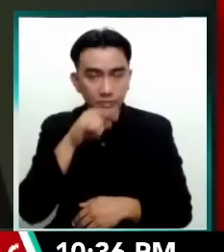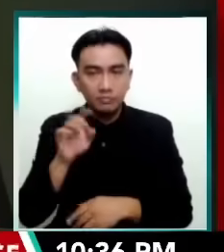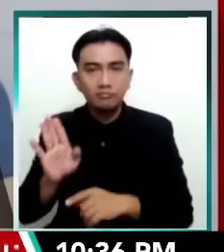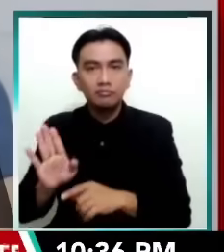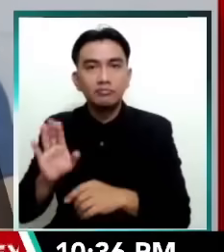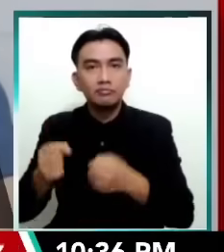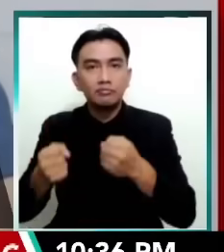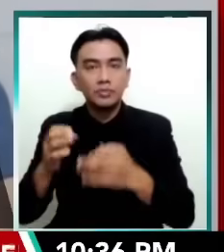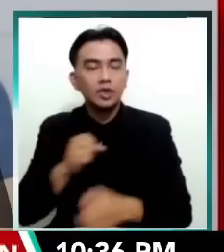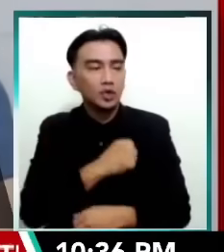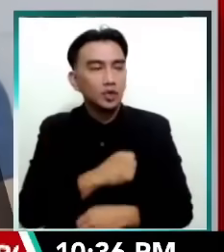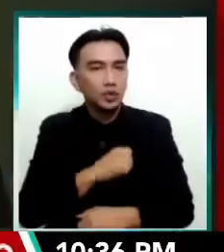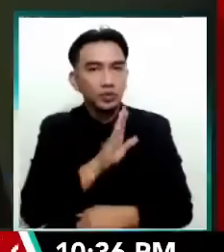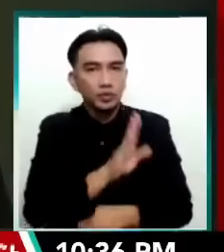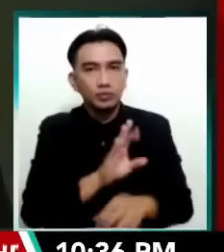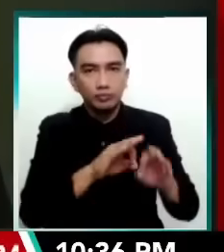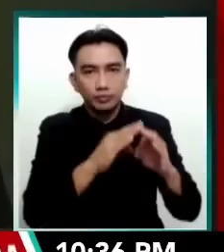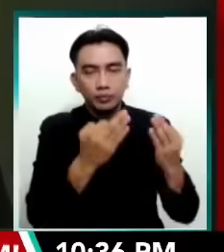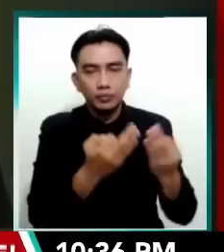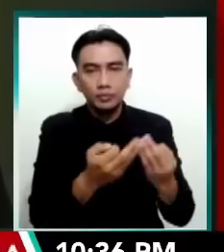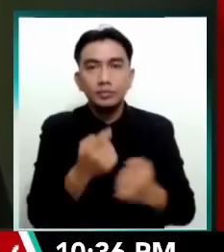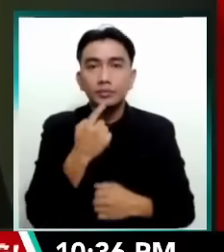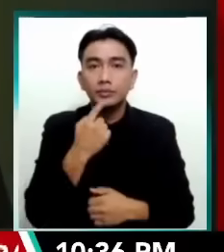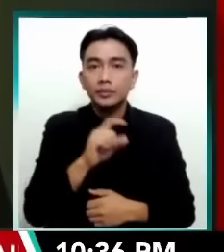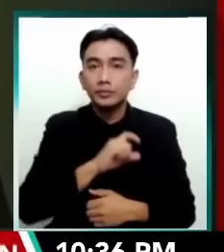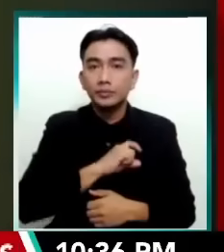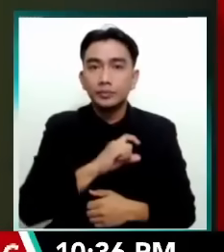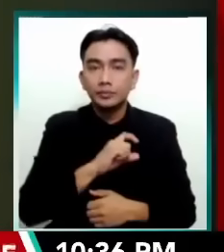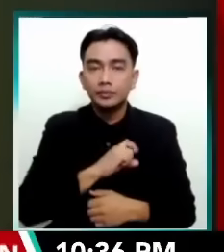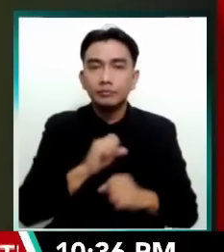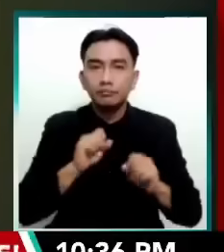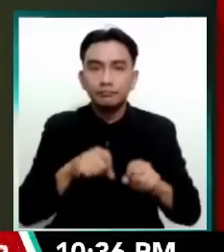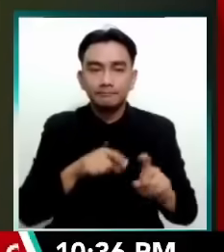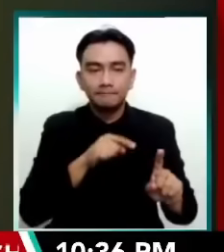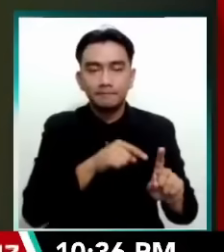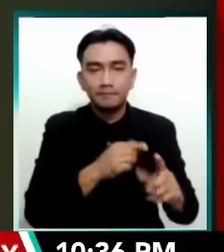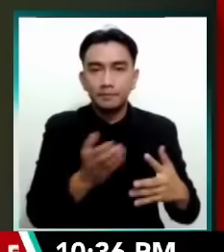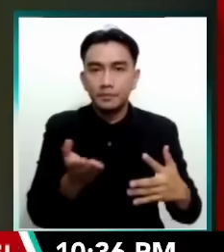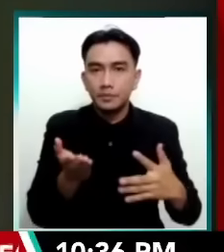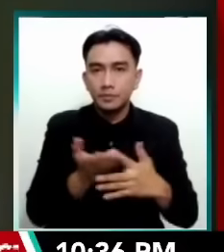nito. Ayon sa mga pulis, desididong magkaso ang mga kaanak ng bata.